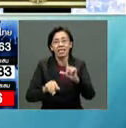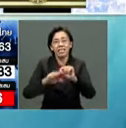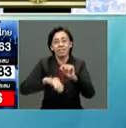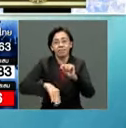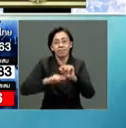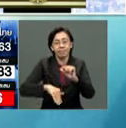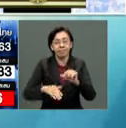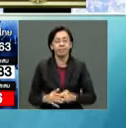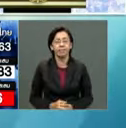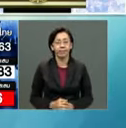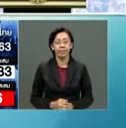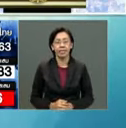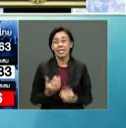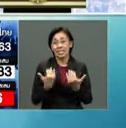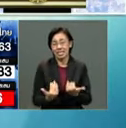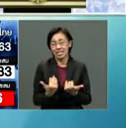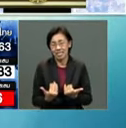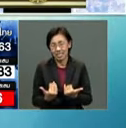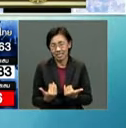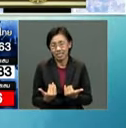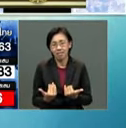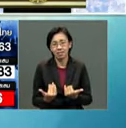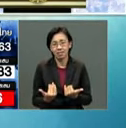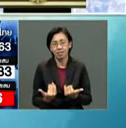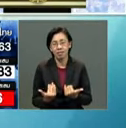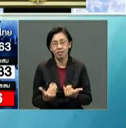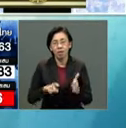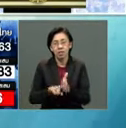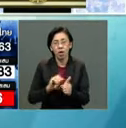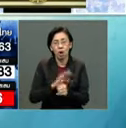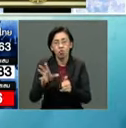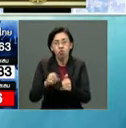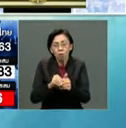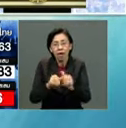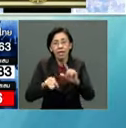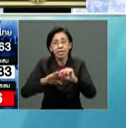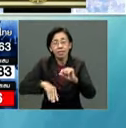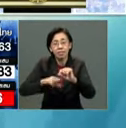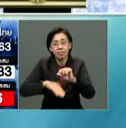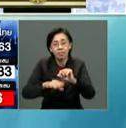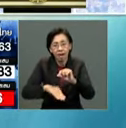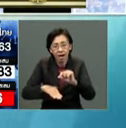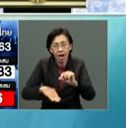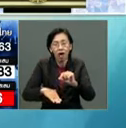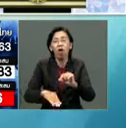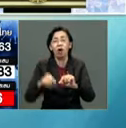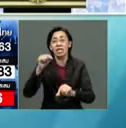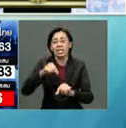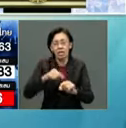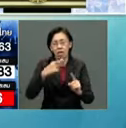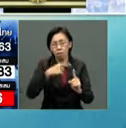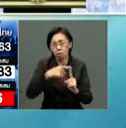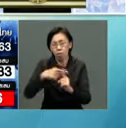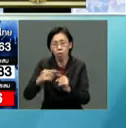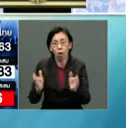ายนะครับแล้วล่าสุดนี้ก็ทำให้ตัวเลขสะสมจากกรณีของสถานบันเทิงอีเทวอนนี้